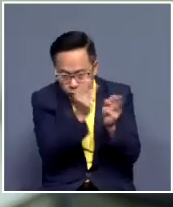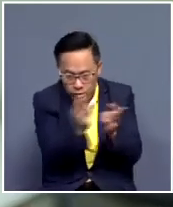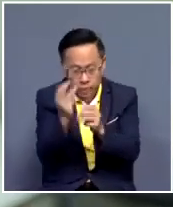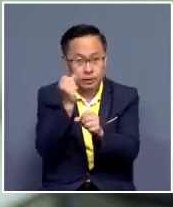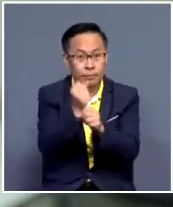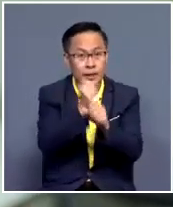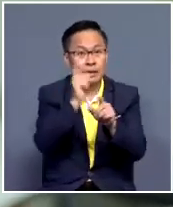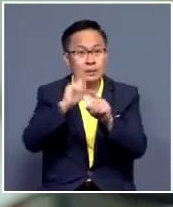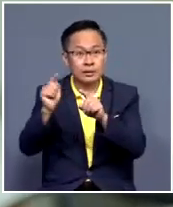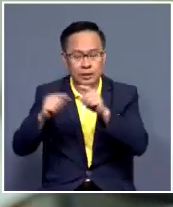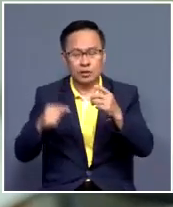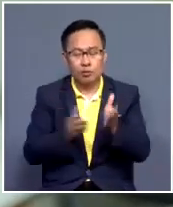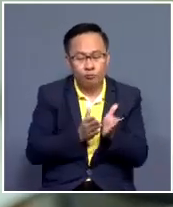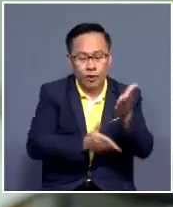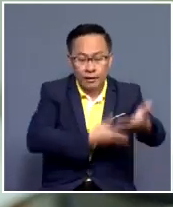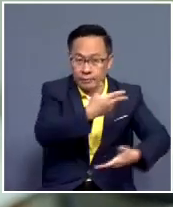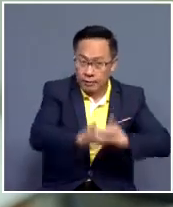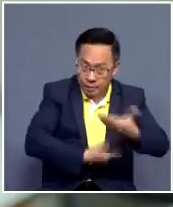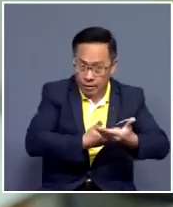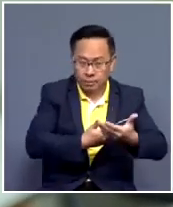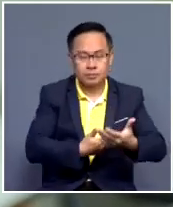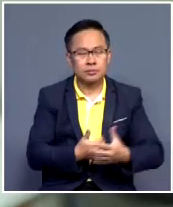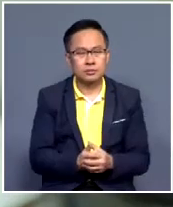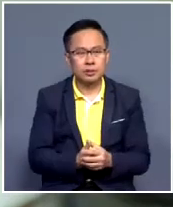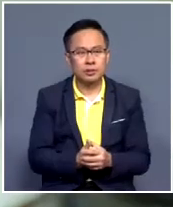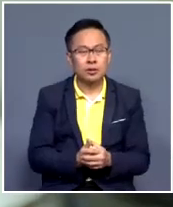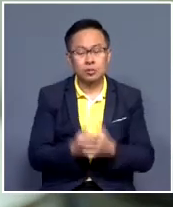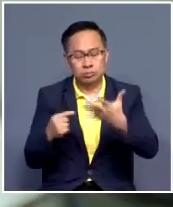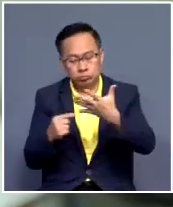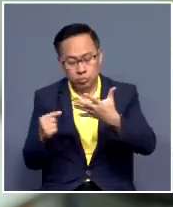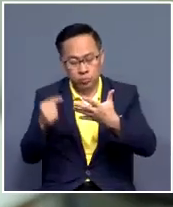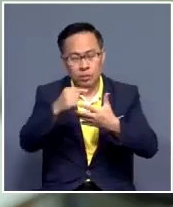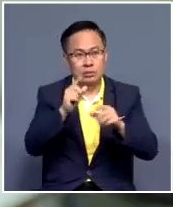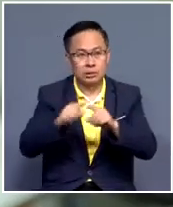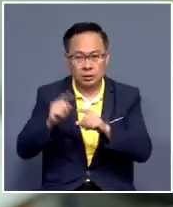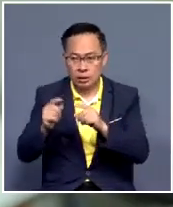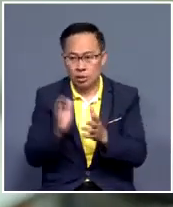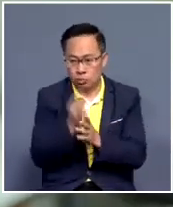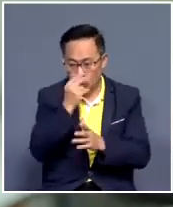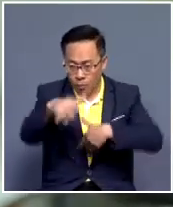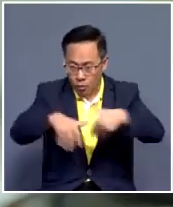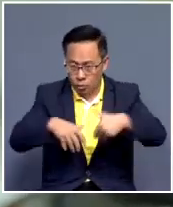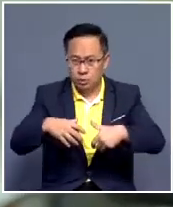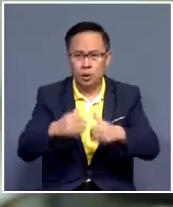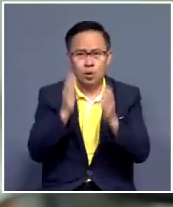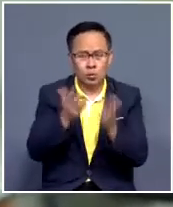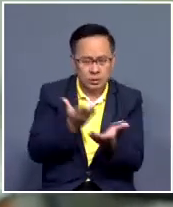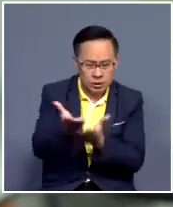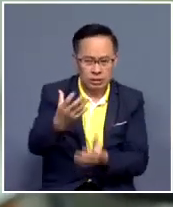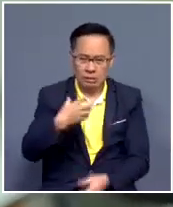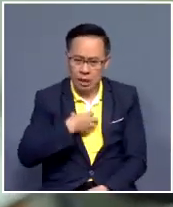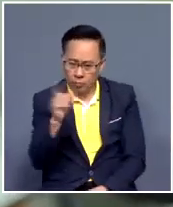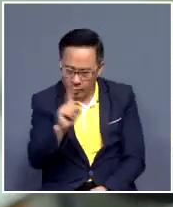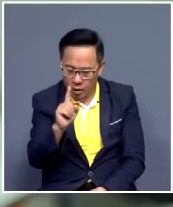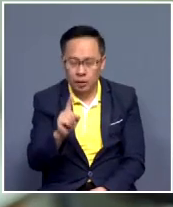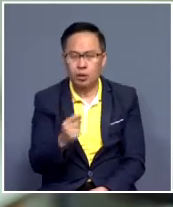แต่เริ่มตั้งแต่มาร์เก็ตติ้งค่ะแบบการตลาดใช่ไหม คะ ก็จนมาถึงการหาความต้องการของลูกค้าพอเราได้ความต้องการของลูกค้